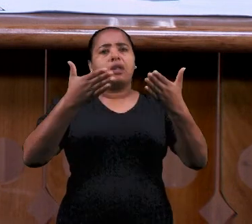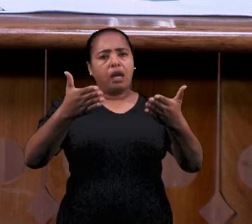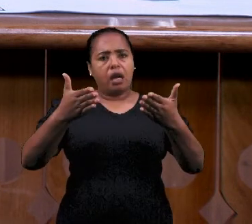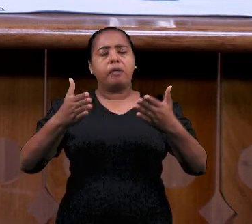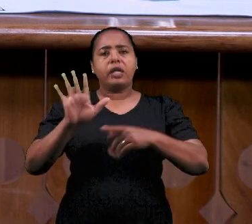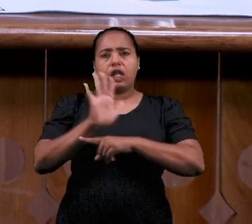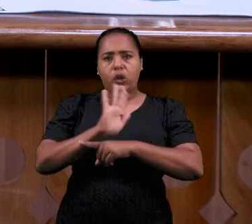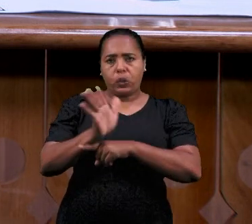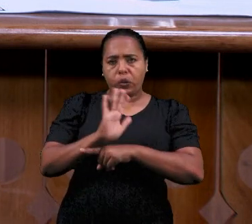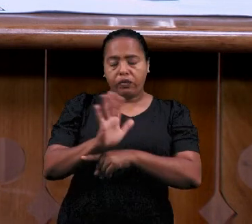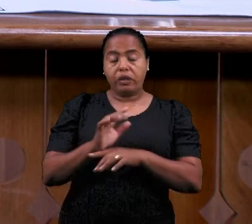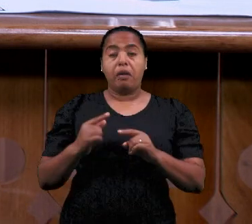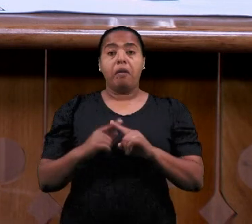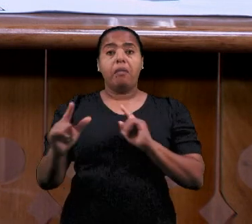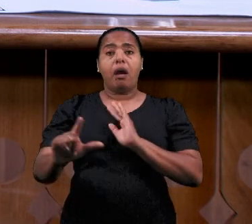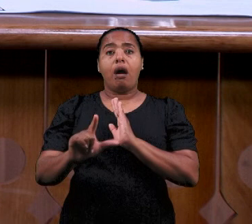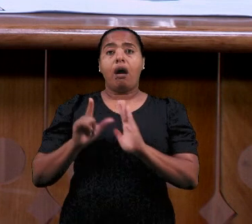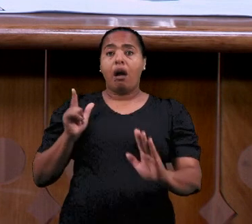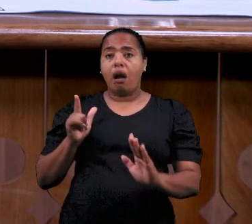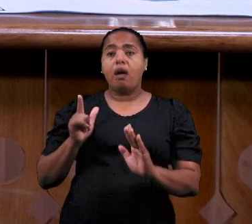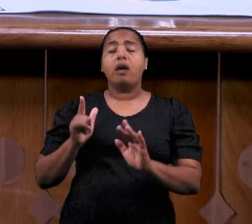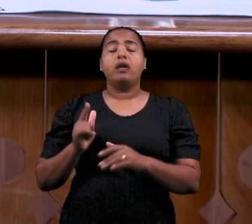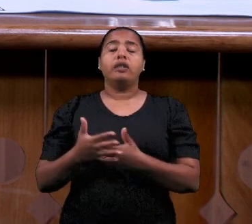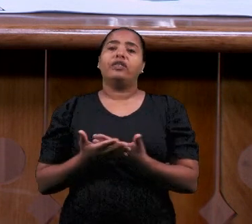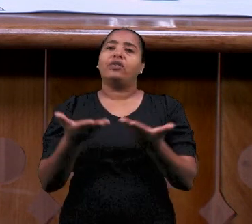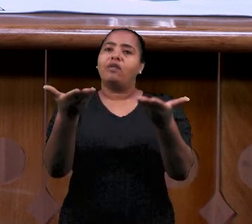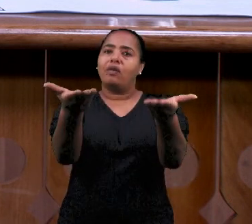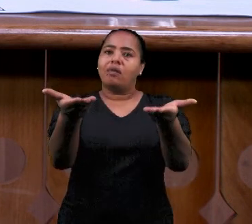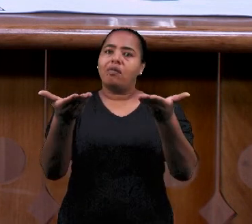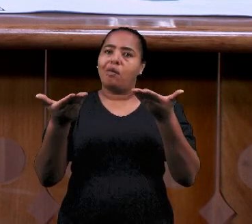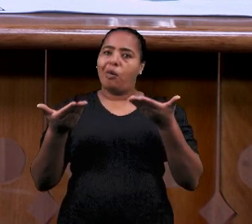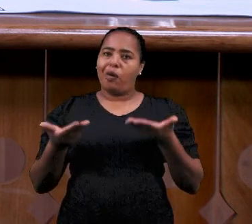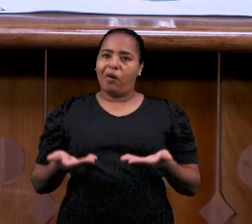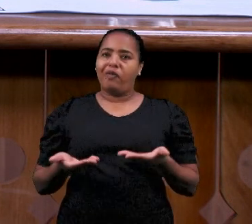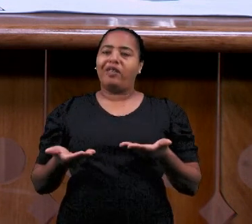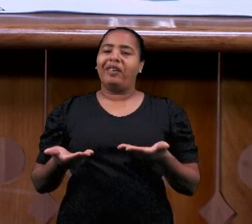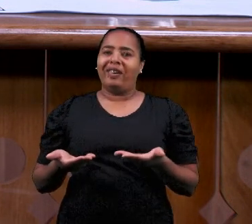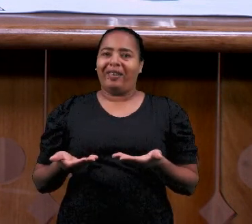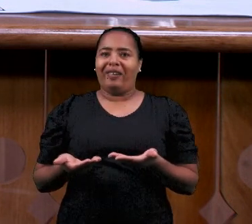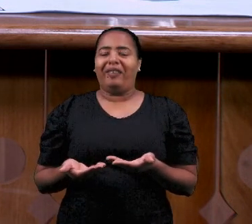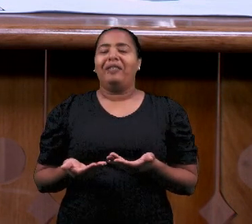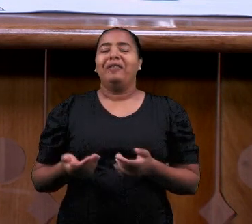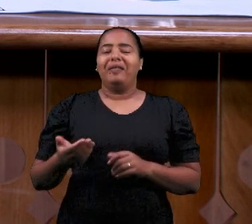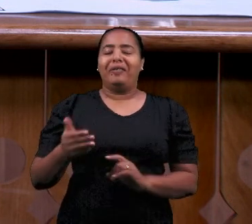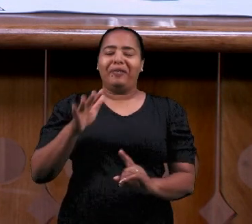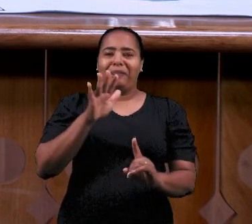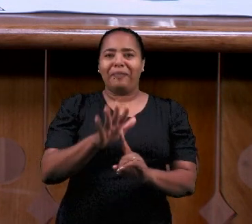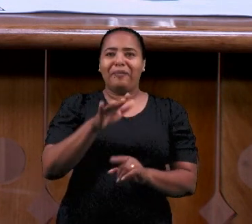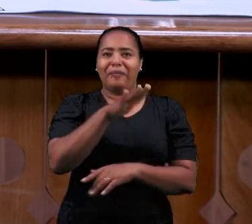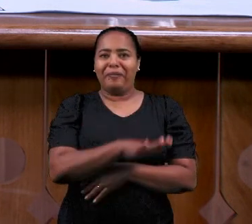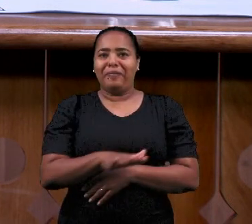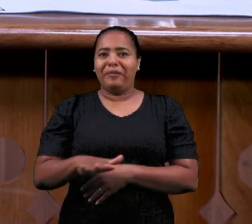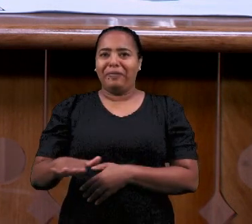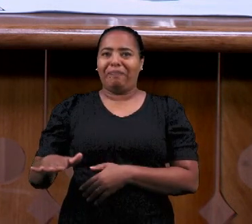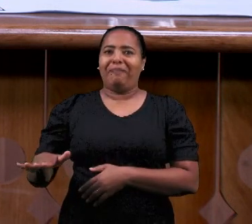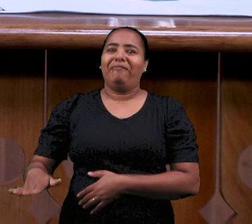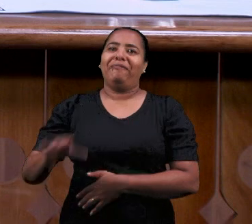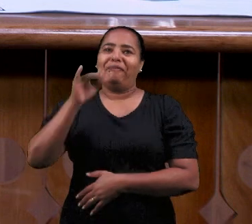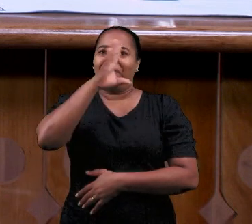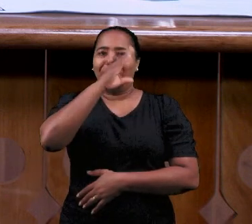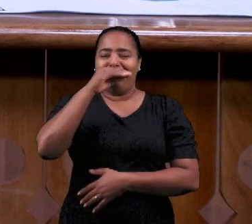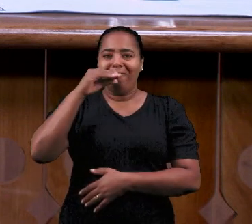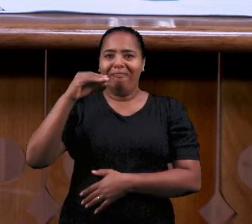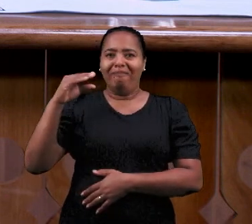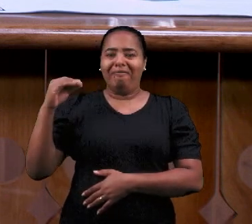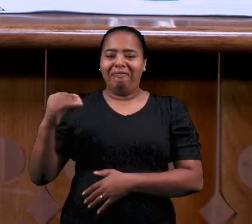aimerions d'inviter l'attention des frères et sœurs afin de prier pour les enfants intermédiaires et adolescents. Avant de prier,